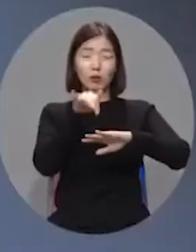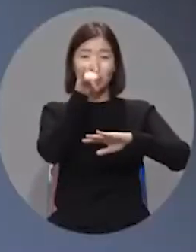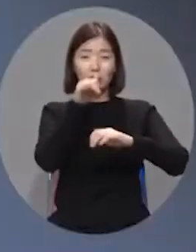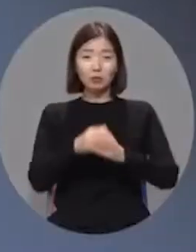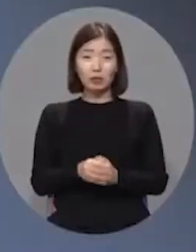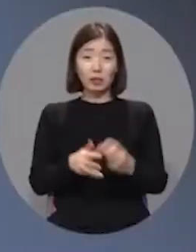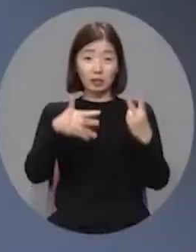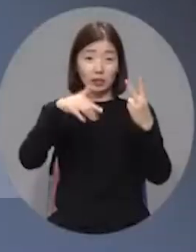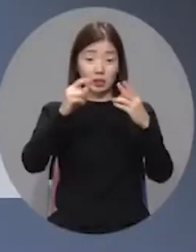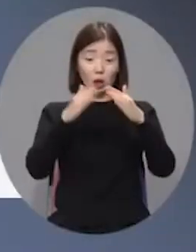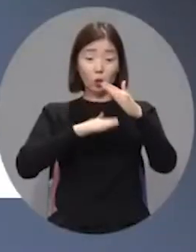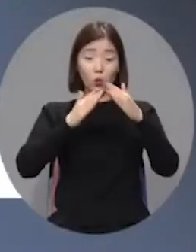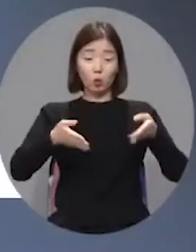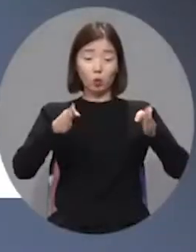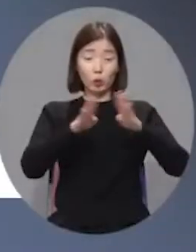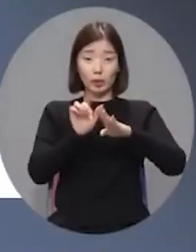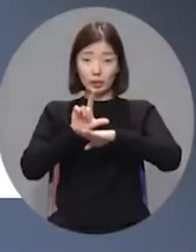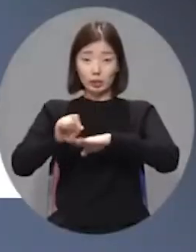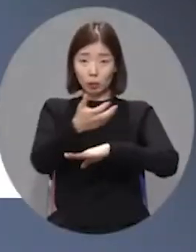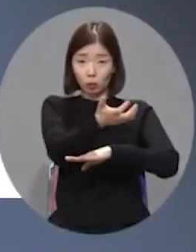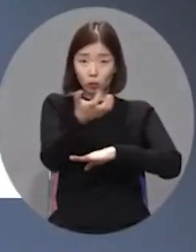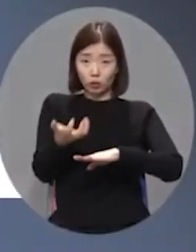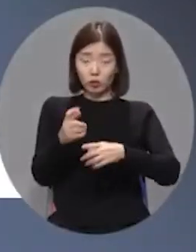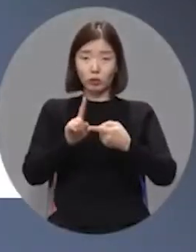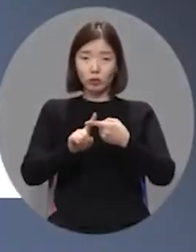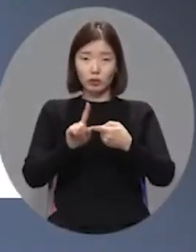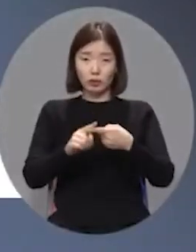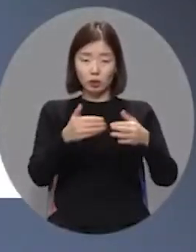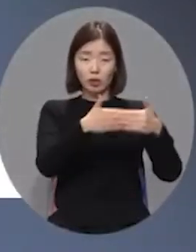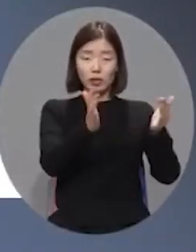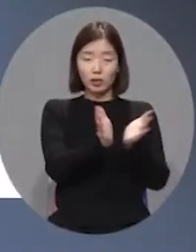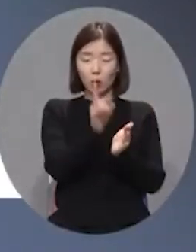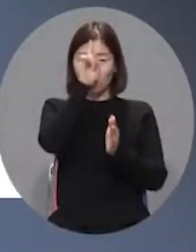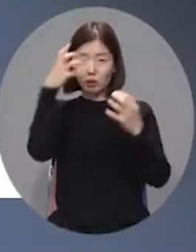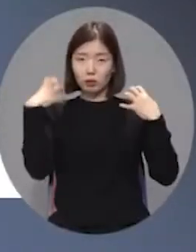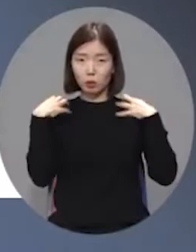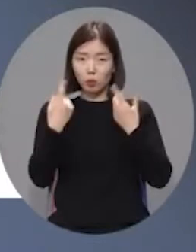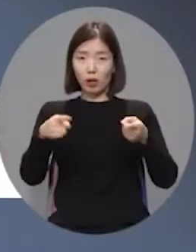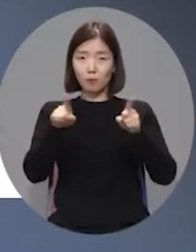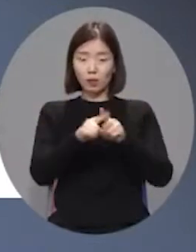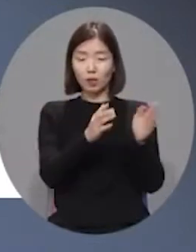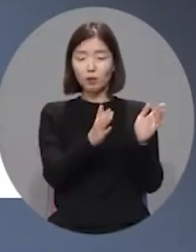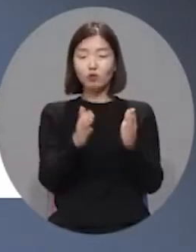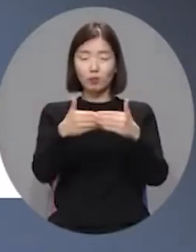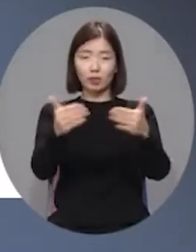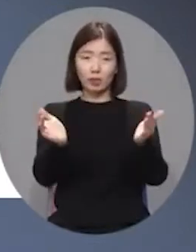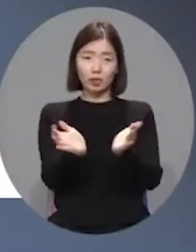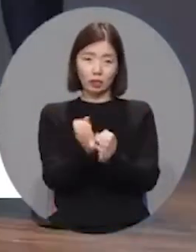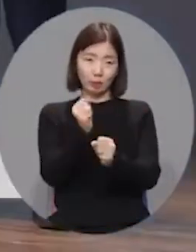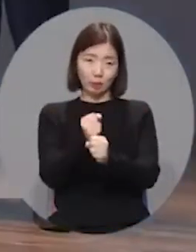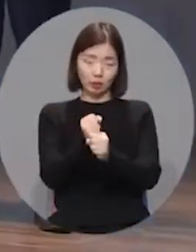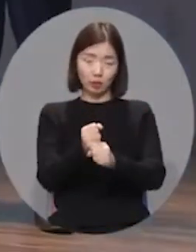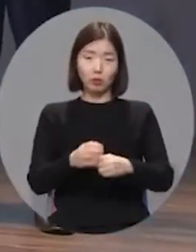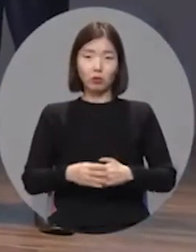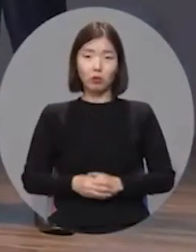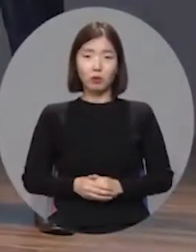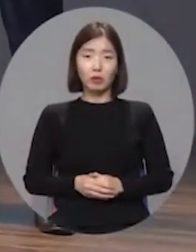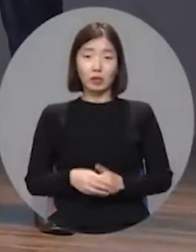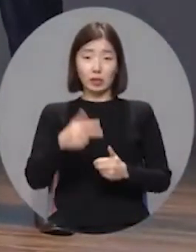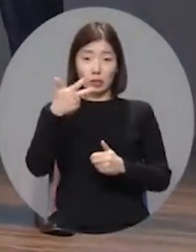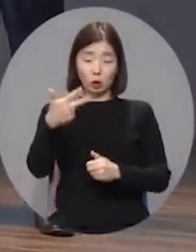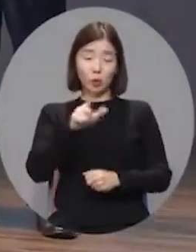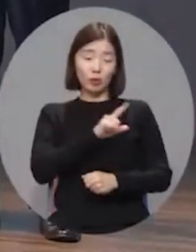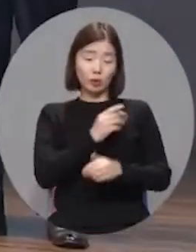2차 공공기관 지방이전을 위해 당과 정부가 함께하는 준비단을 출범시키겠습니다.